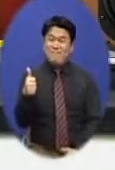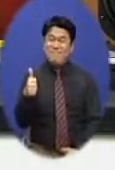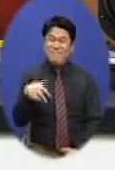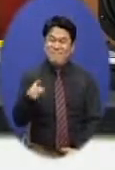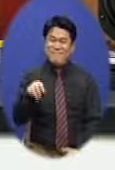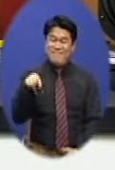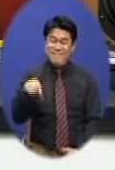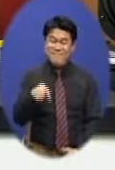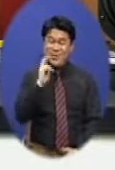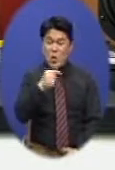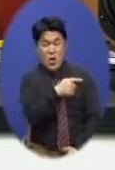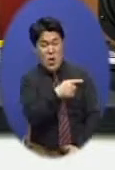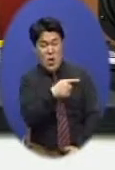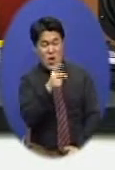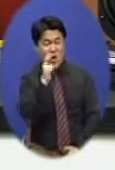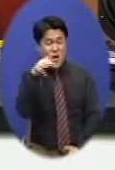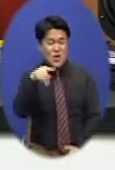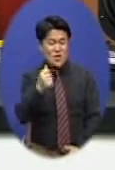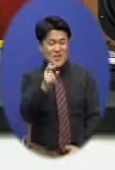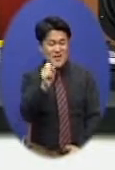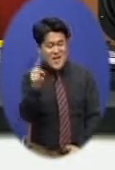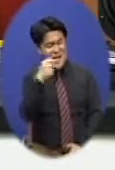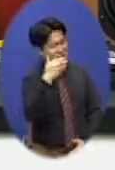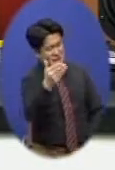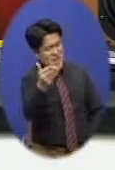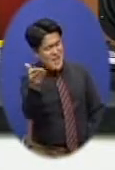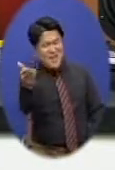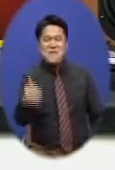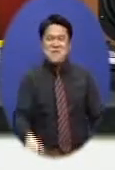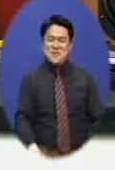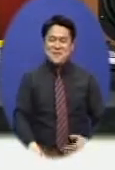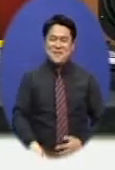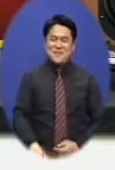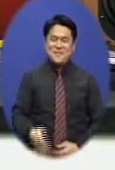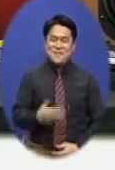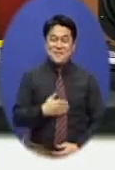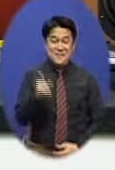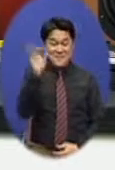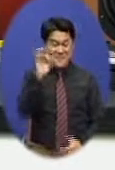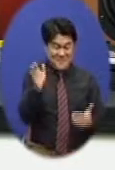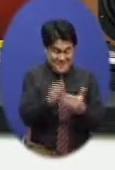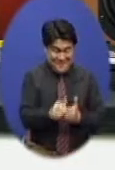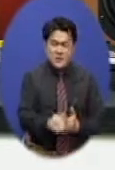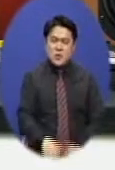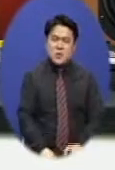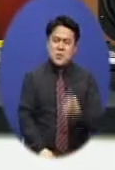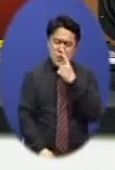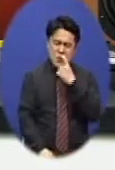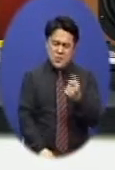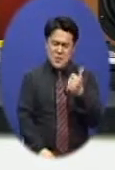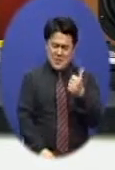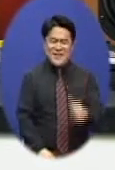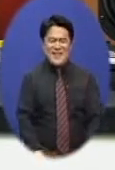서정우 씨의 네. 준양아 이렇게 해야 될 것 같아요. 네. 아니 나 이게 우리 준양아를 제가 찾았어요 이제. 네, 아, 멋있었습니다. 어, 선글라스